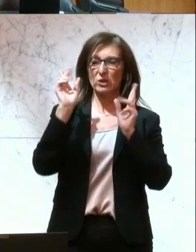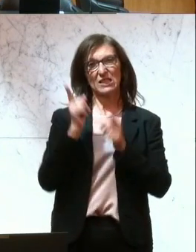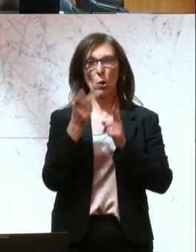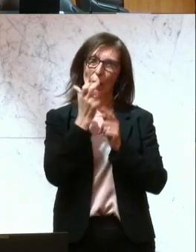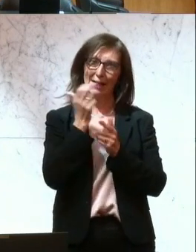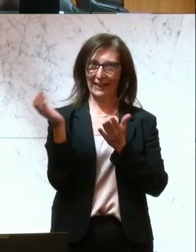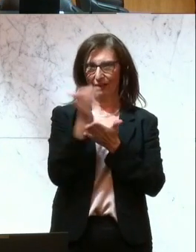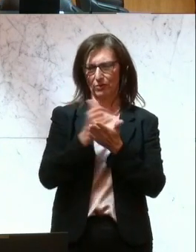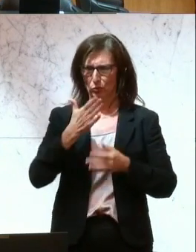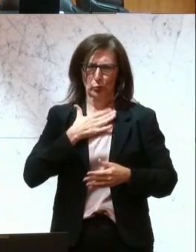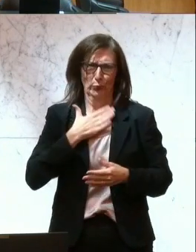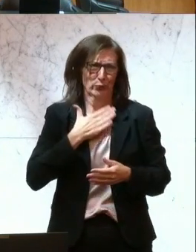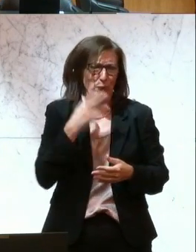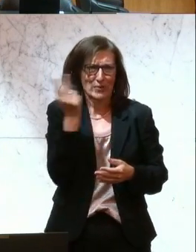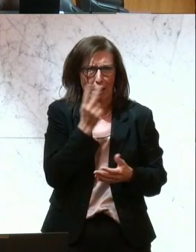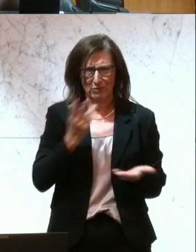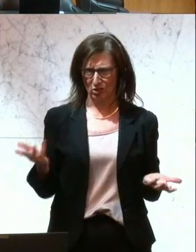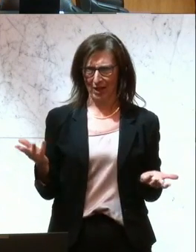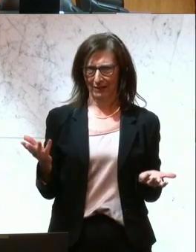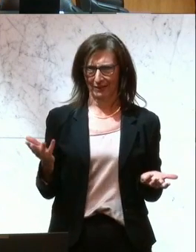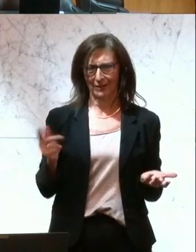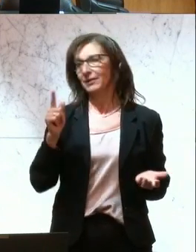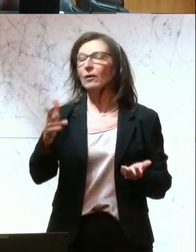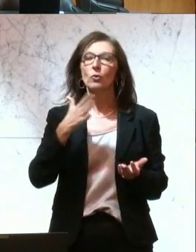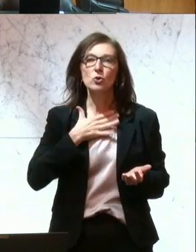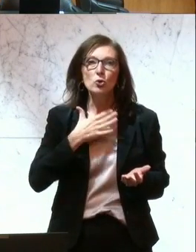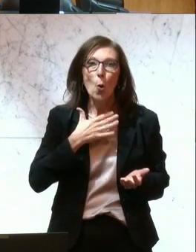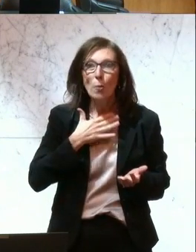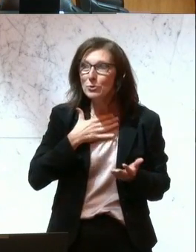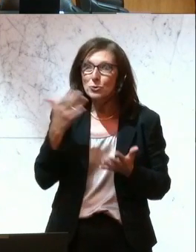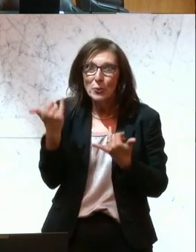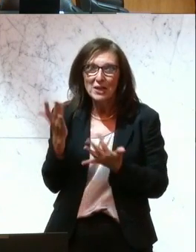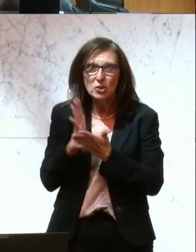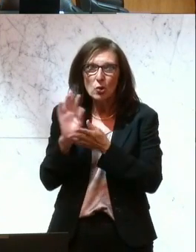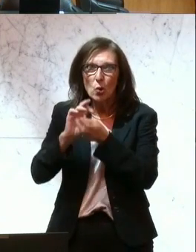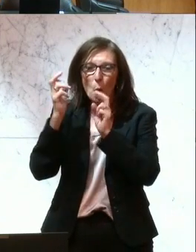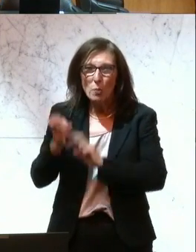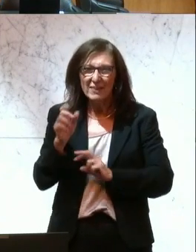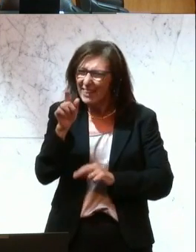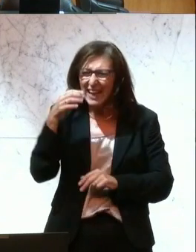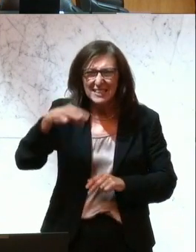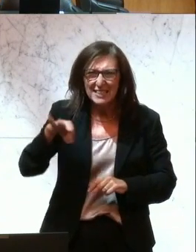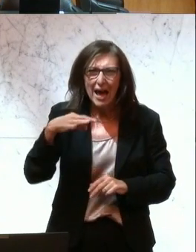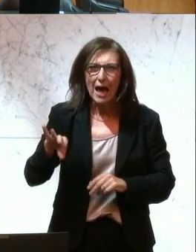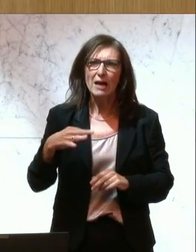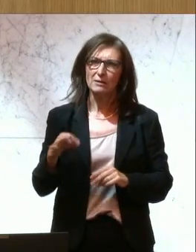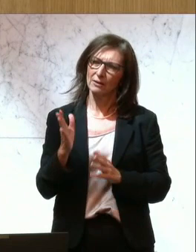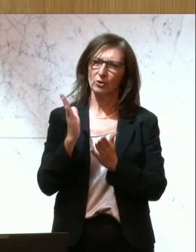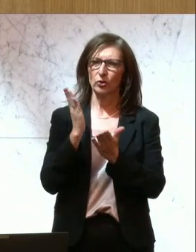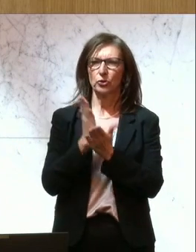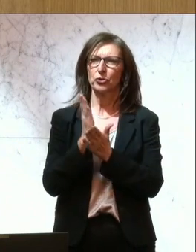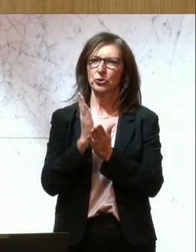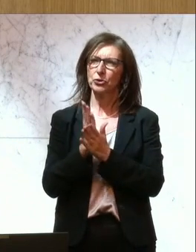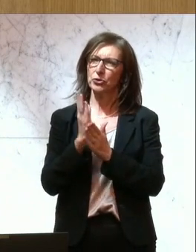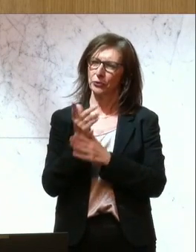machen, was ohnehin eine Selbstverständlichkeit ist und an dem Sie ohnehin schon dran sind, dann zeigt das, welchen Stellenwert Bildung